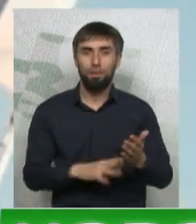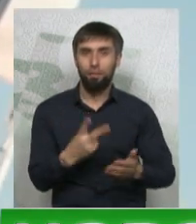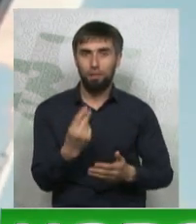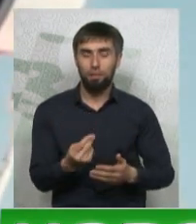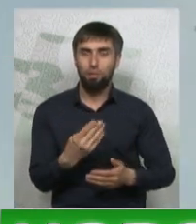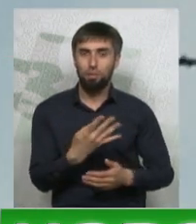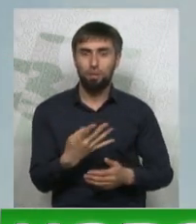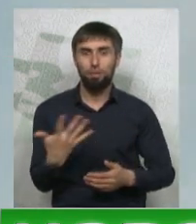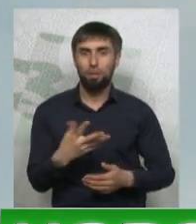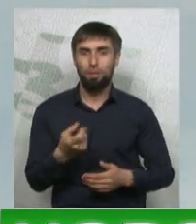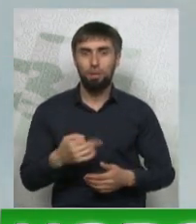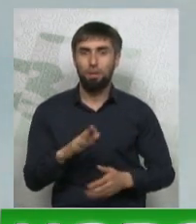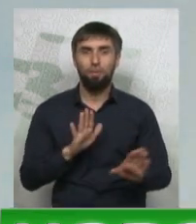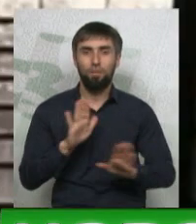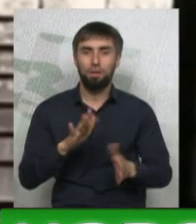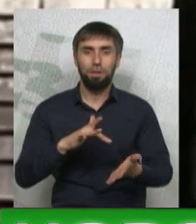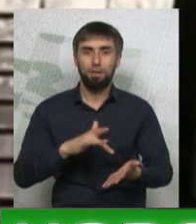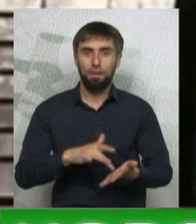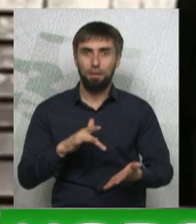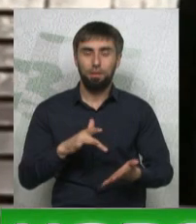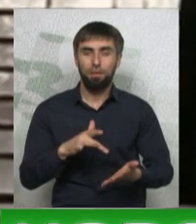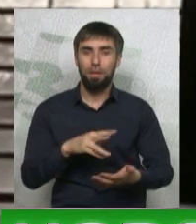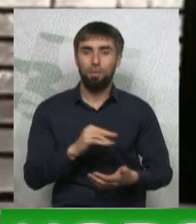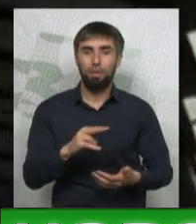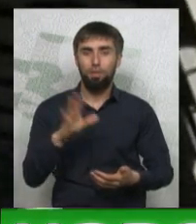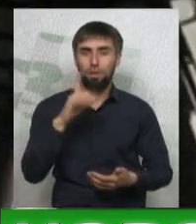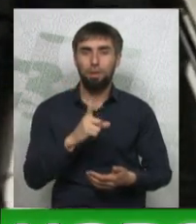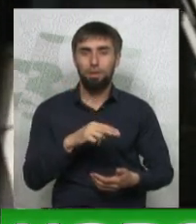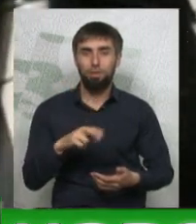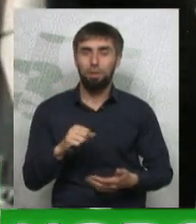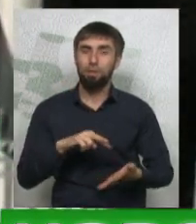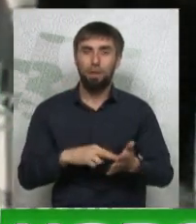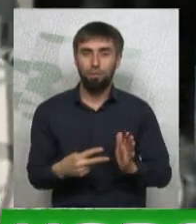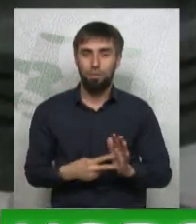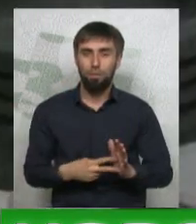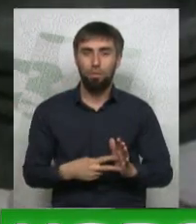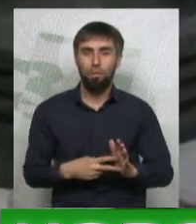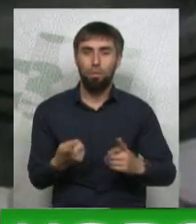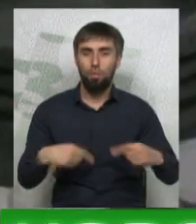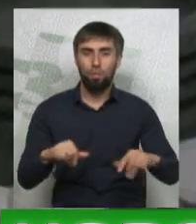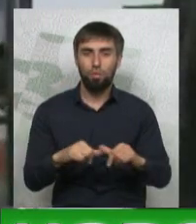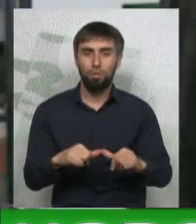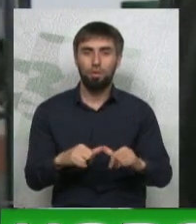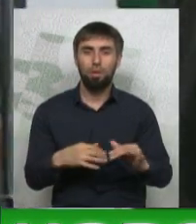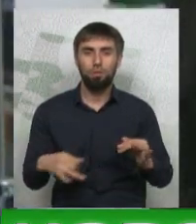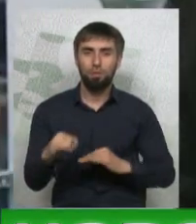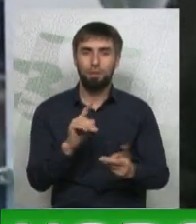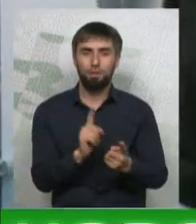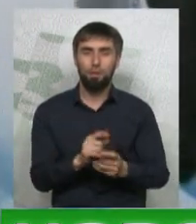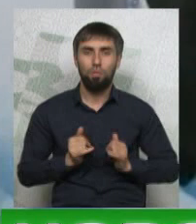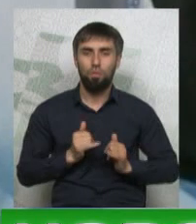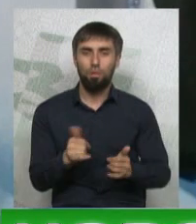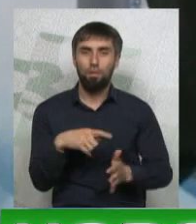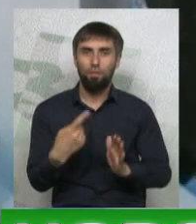дня, 4 и 5 мая в выставочном центре Минводэкспо. Запланированы круглые столы, дискуссии, встречи,